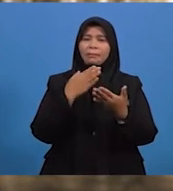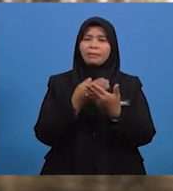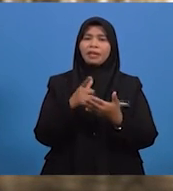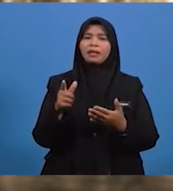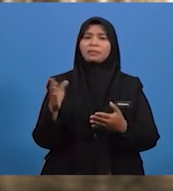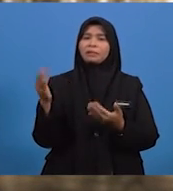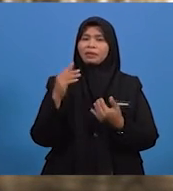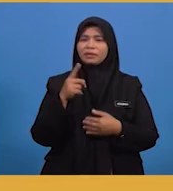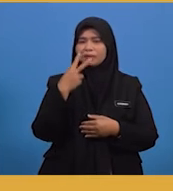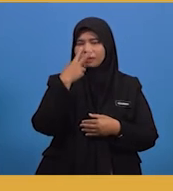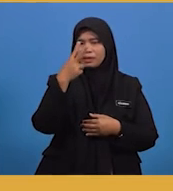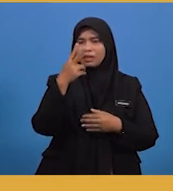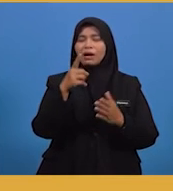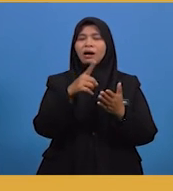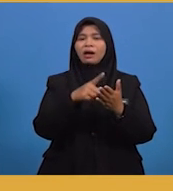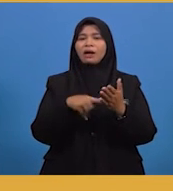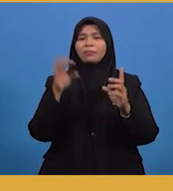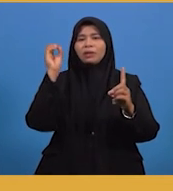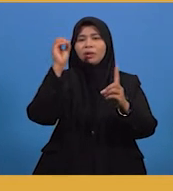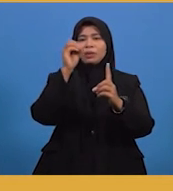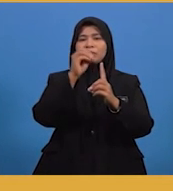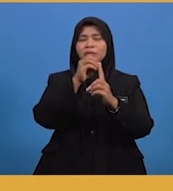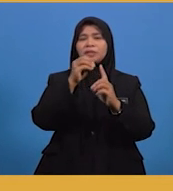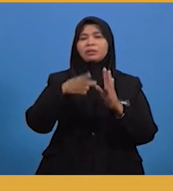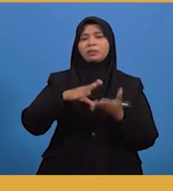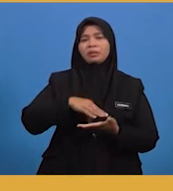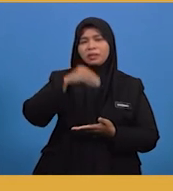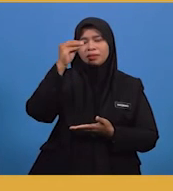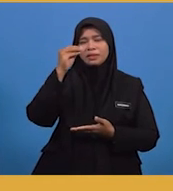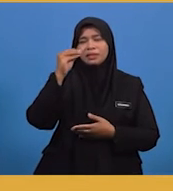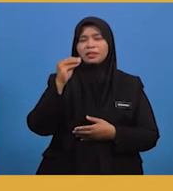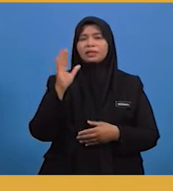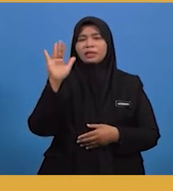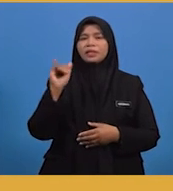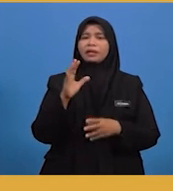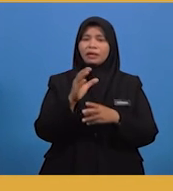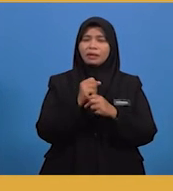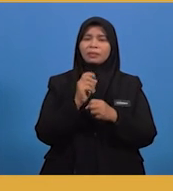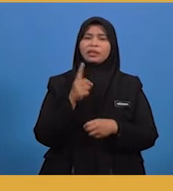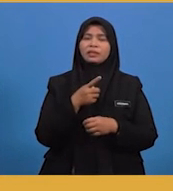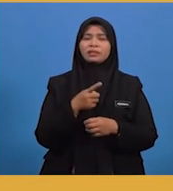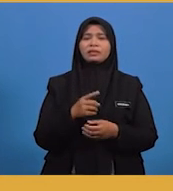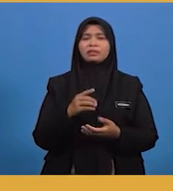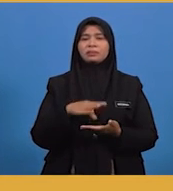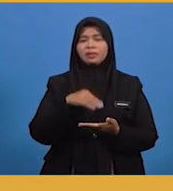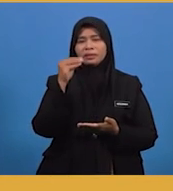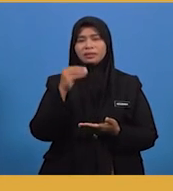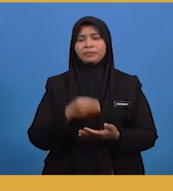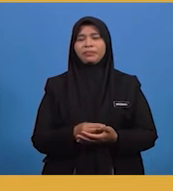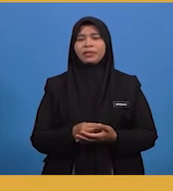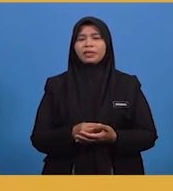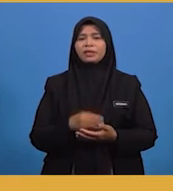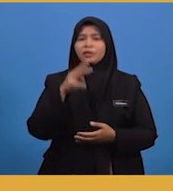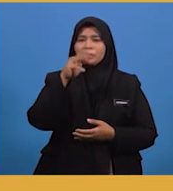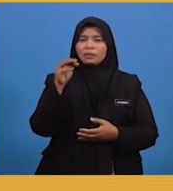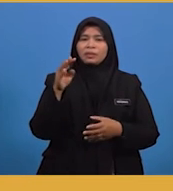kita lihat apakah objektif pembelajaran yang dapat kita perolehi. Pertama, murid-murid